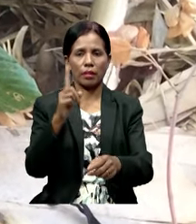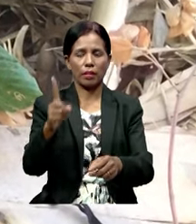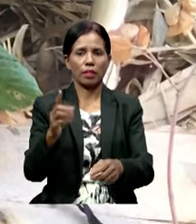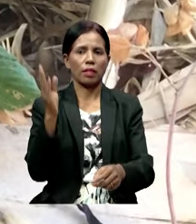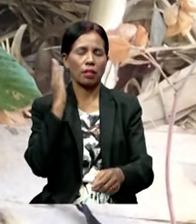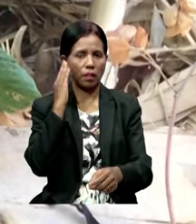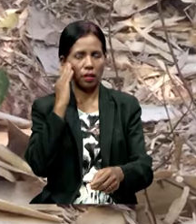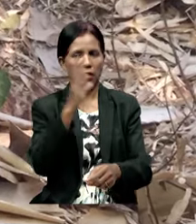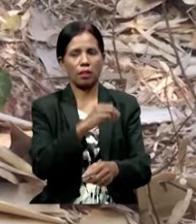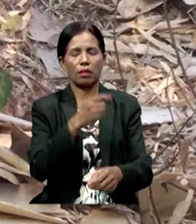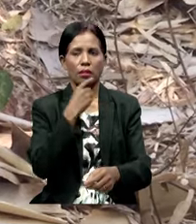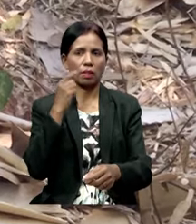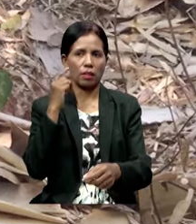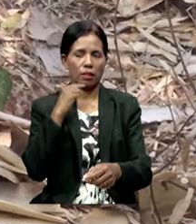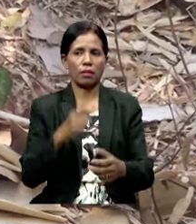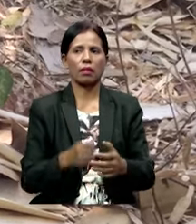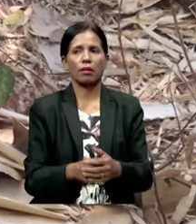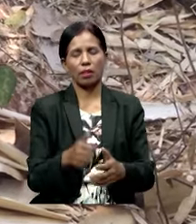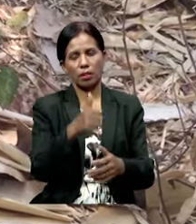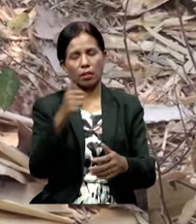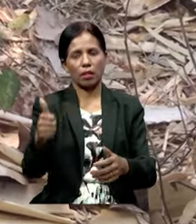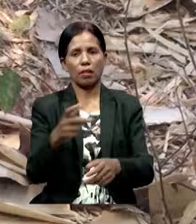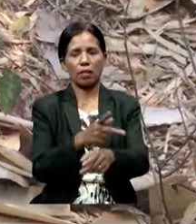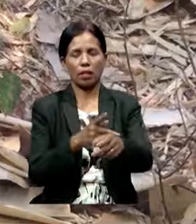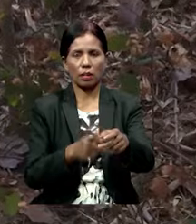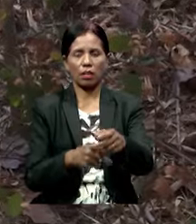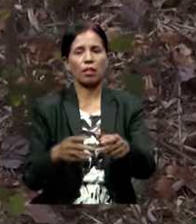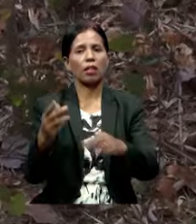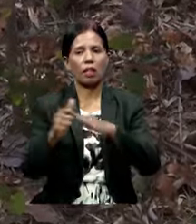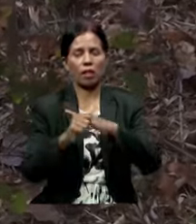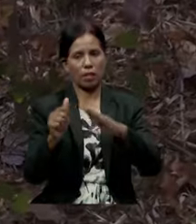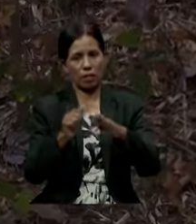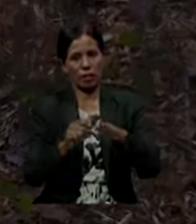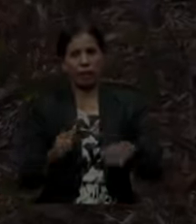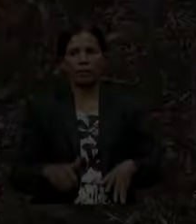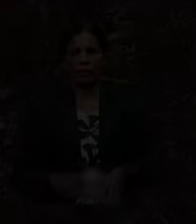Hasan, Ibong no ayin parte karo no ida seluk hetan kanek iha ayin. Feliciano Venancio Belo, GMN.